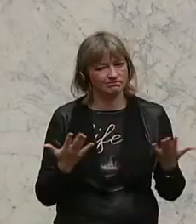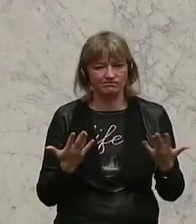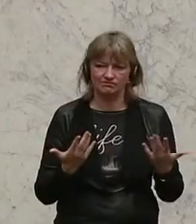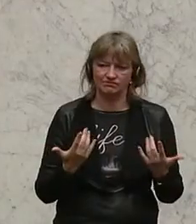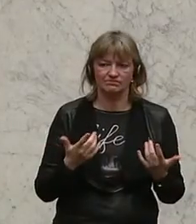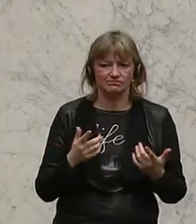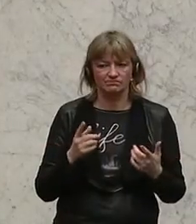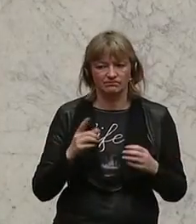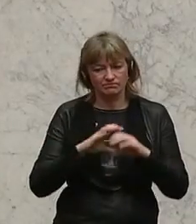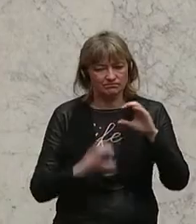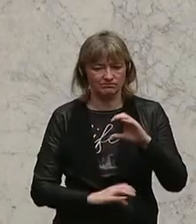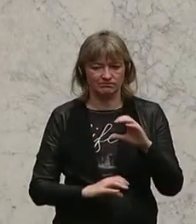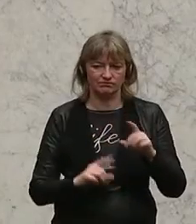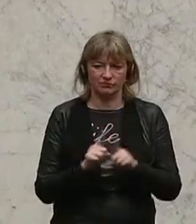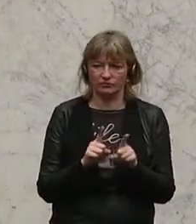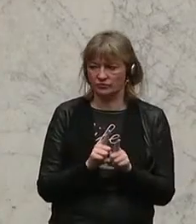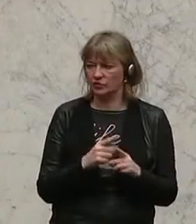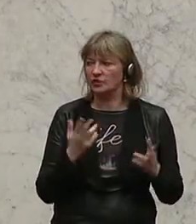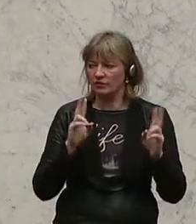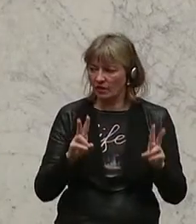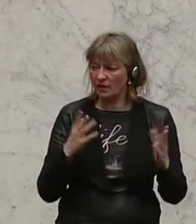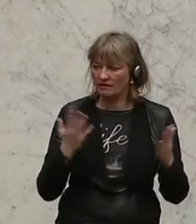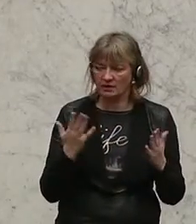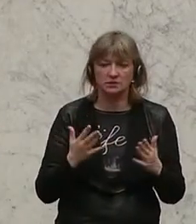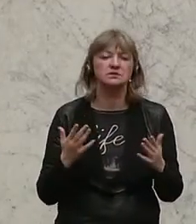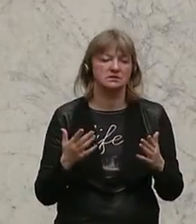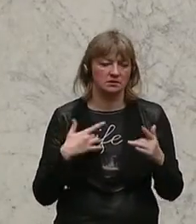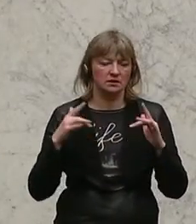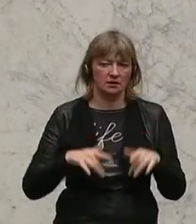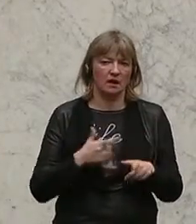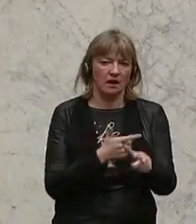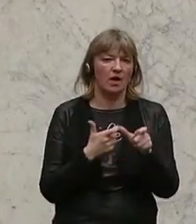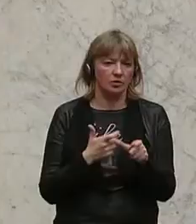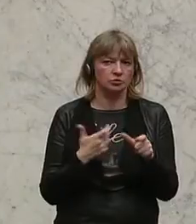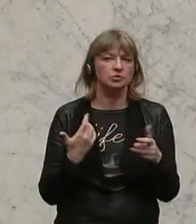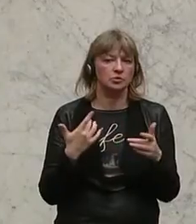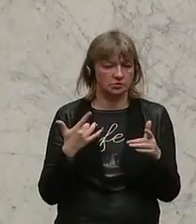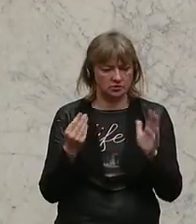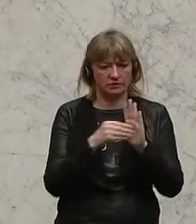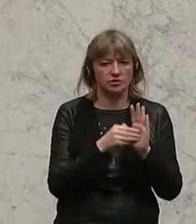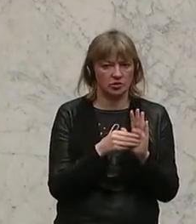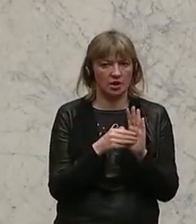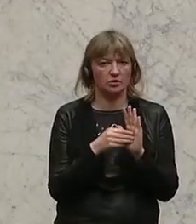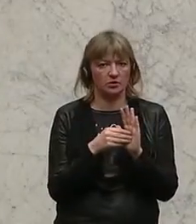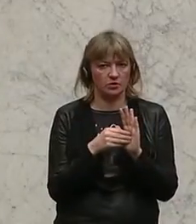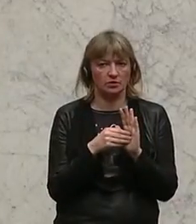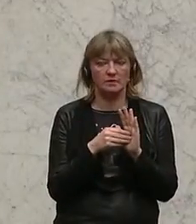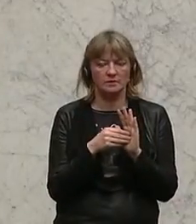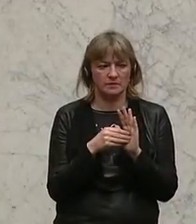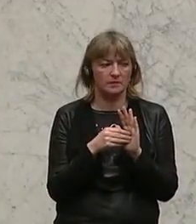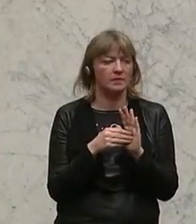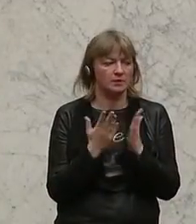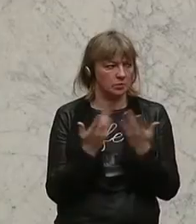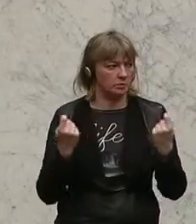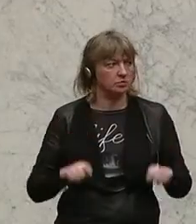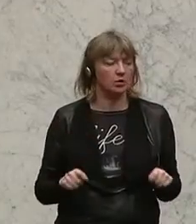ankommen hätte sollen. Fakt ist, wir haben im Ausschuss eine Ausschussfeststellung dementsprechend